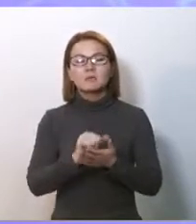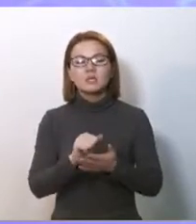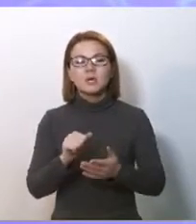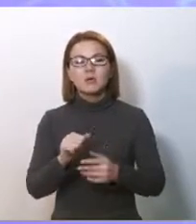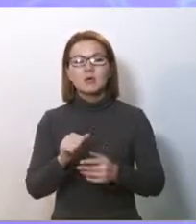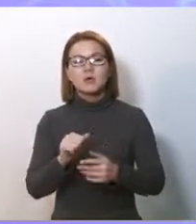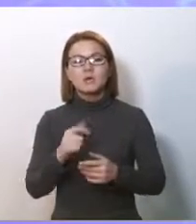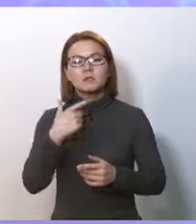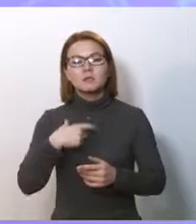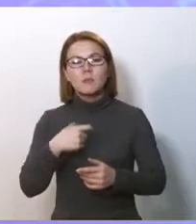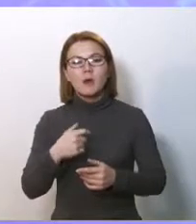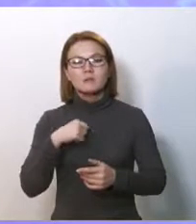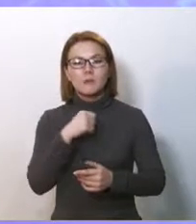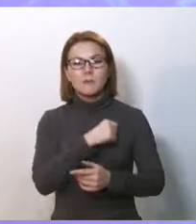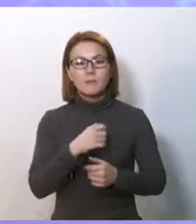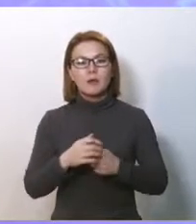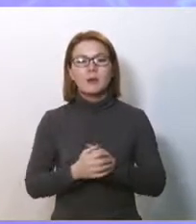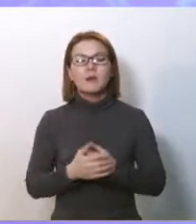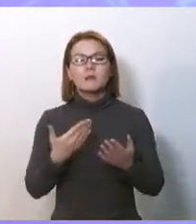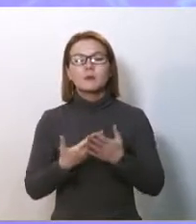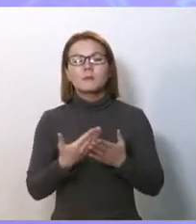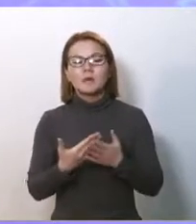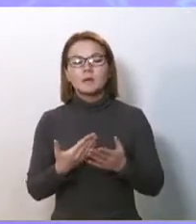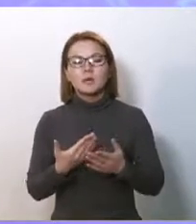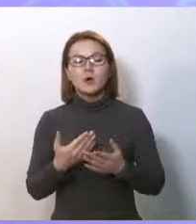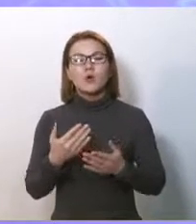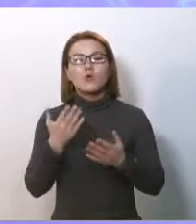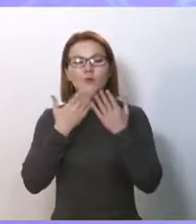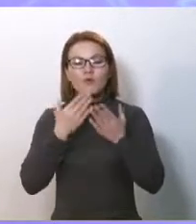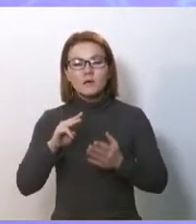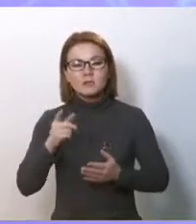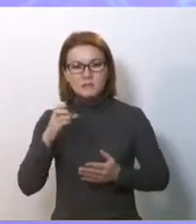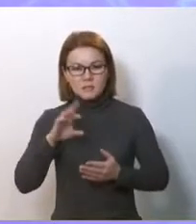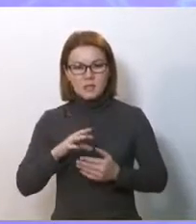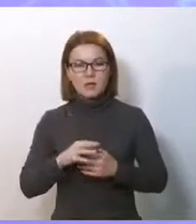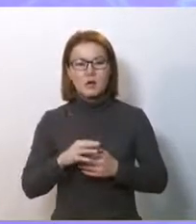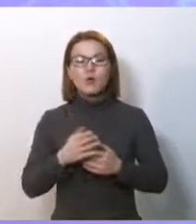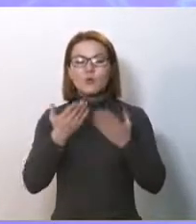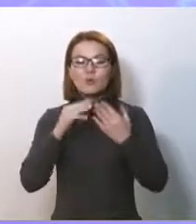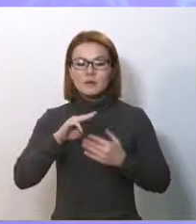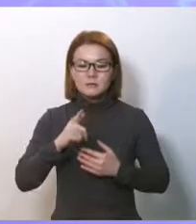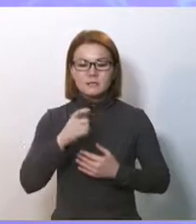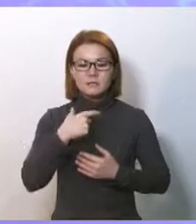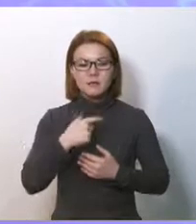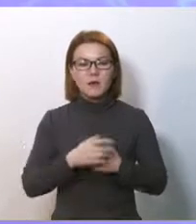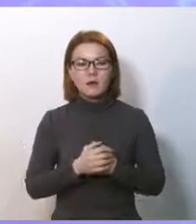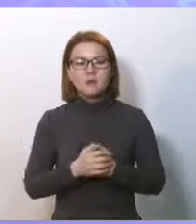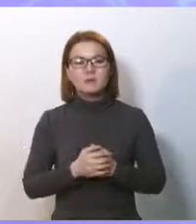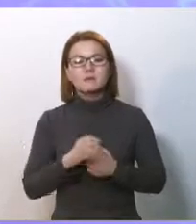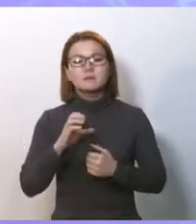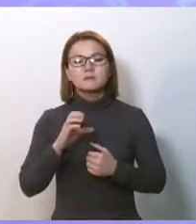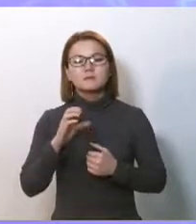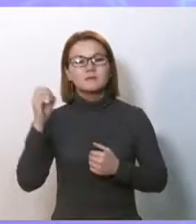обозначало себя сам. Например, умываться – умыть себя,